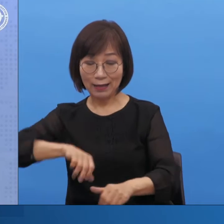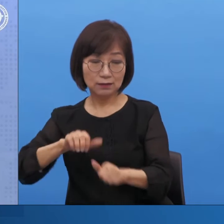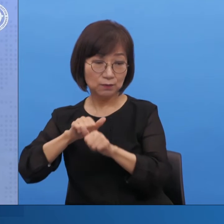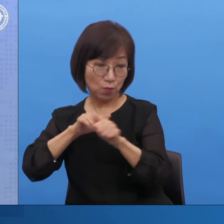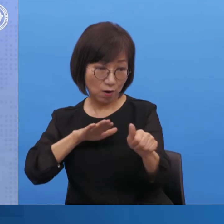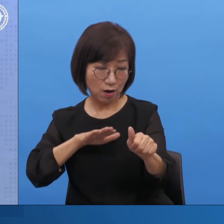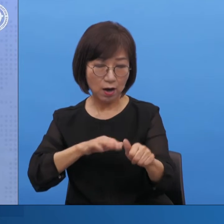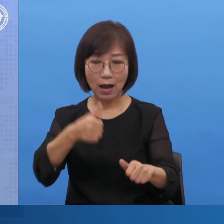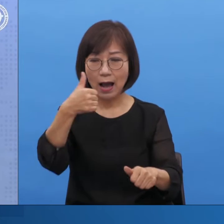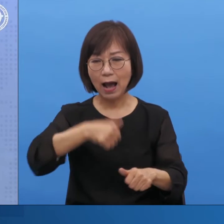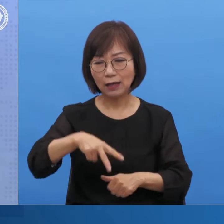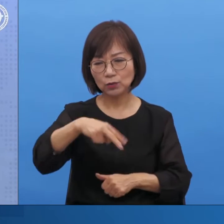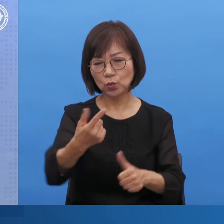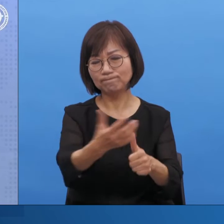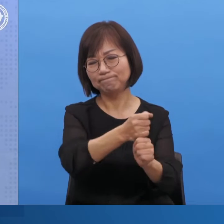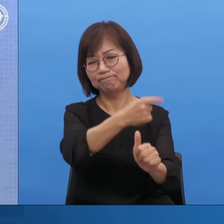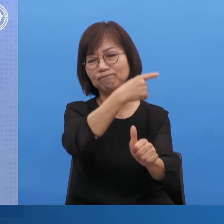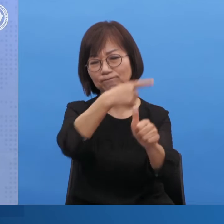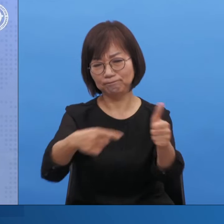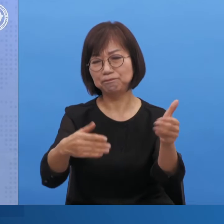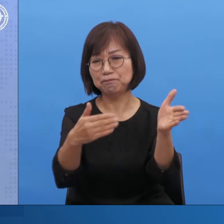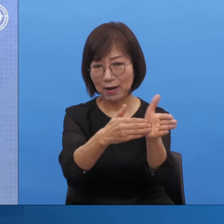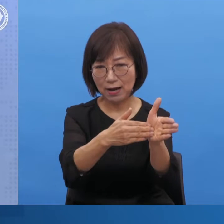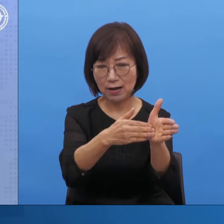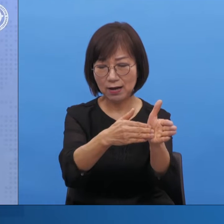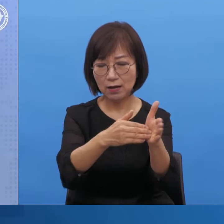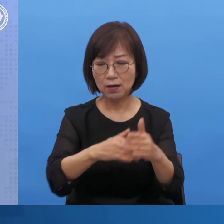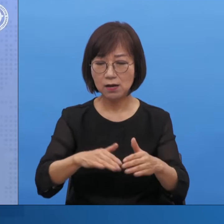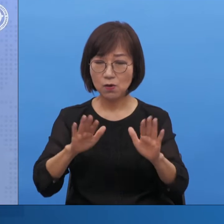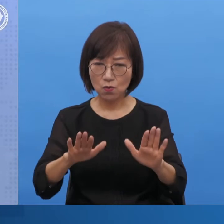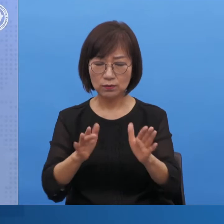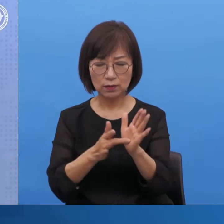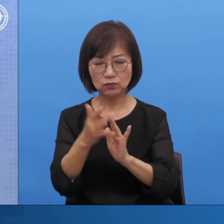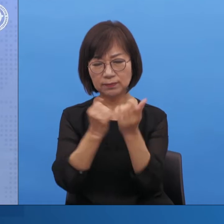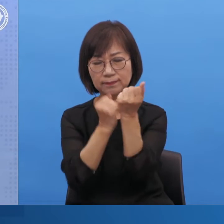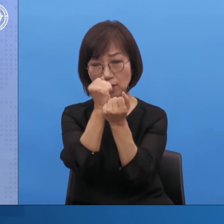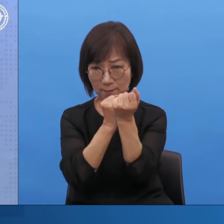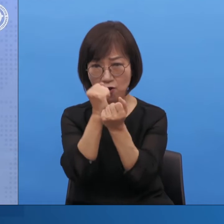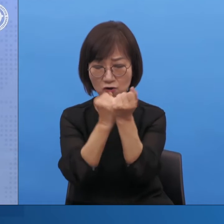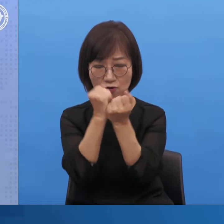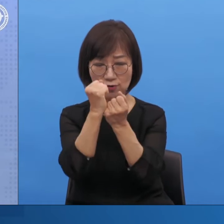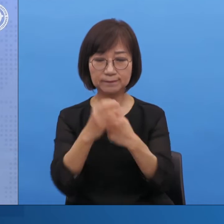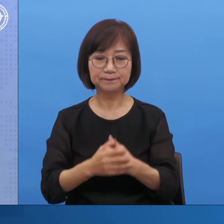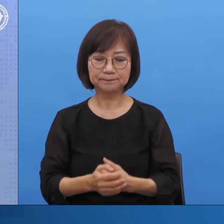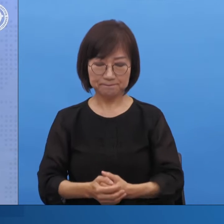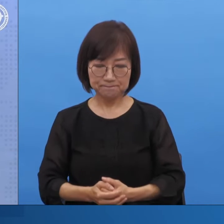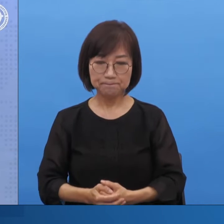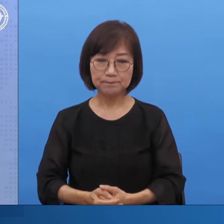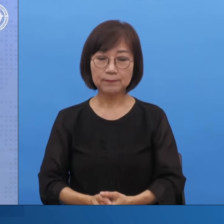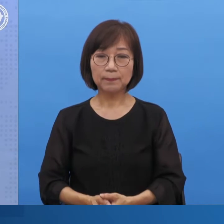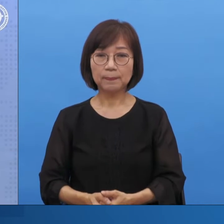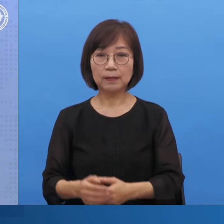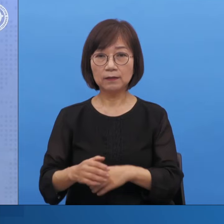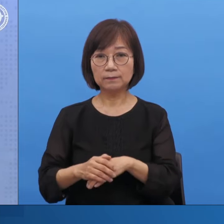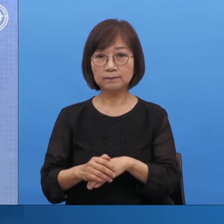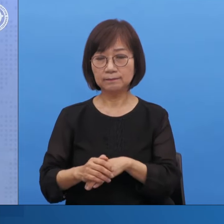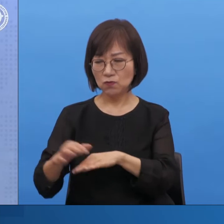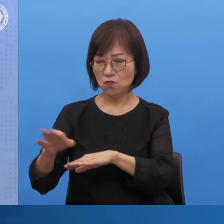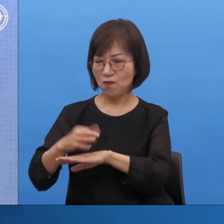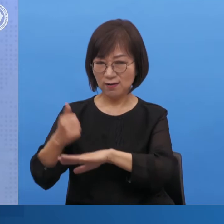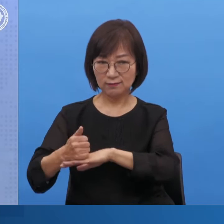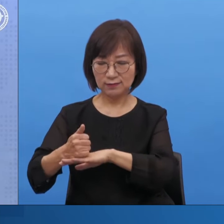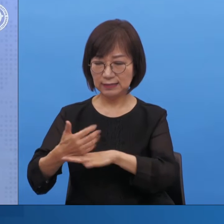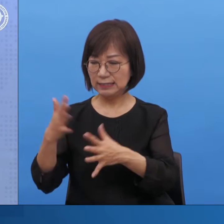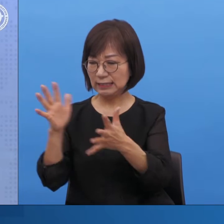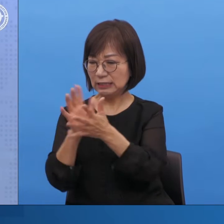to go and check up these lands, and these 지금 tenants had 예수님 한 killed them, 얘기입니다. and even killed his son. 직접 이 왕이 군대를 데리고 와서 그들을 진멸해요.